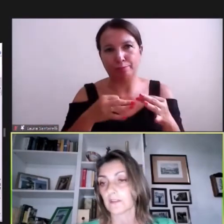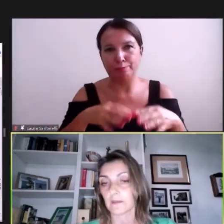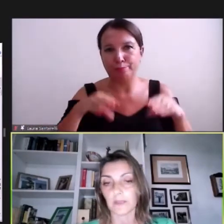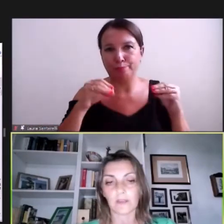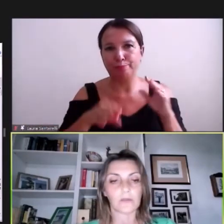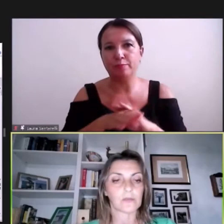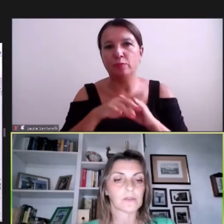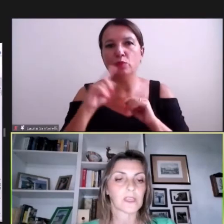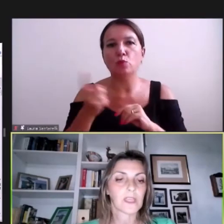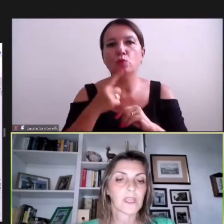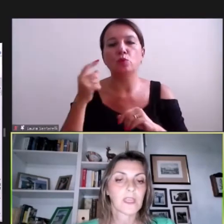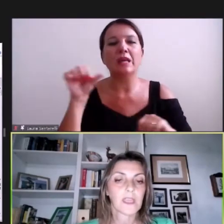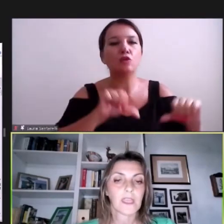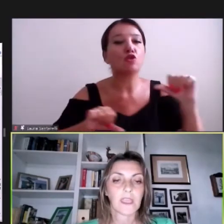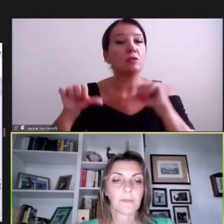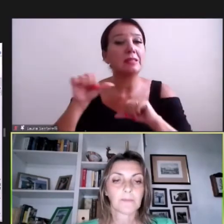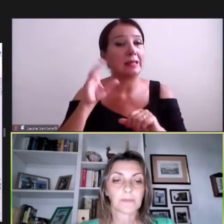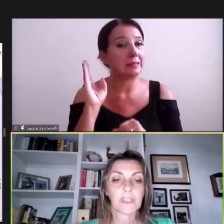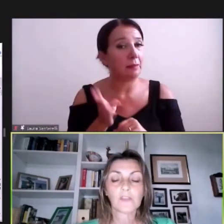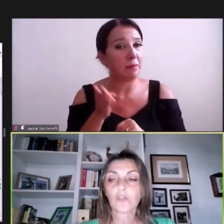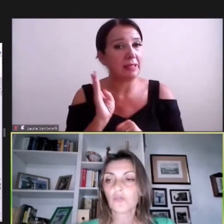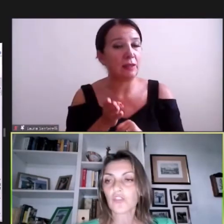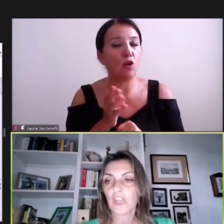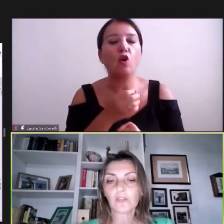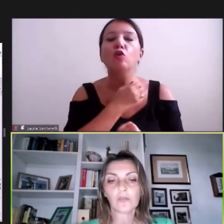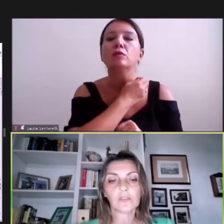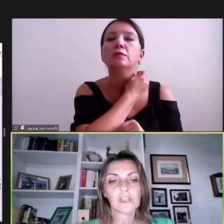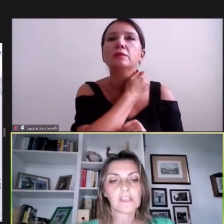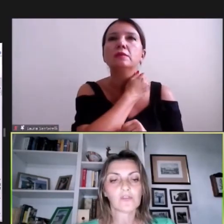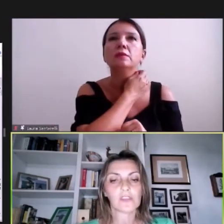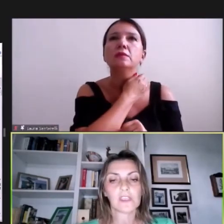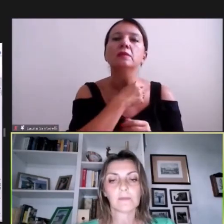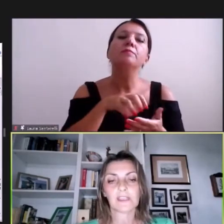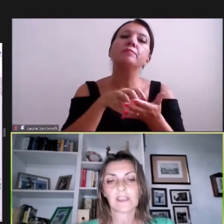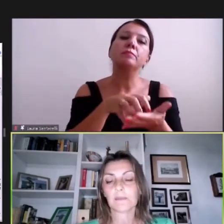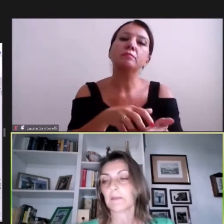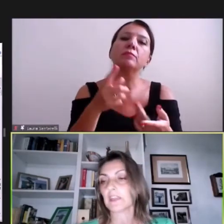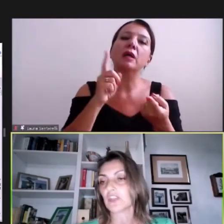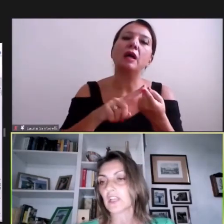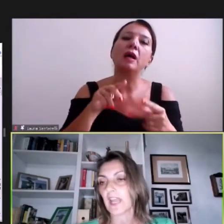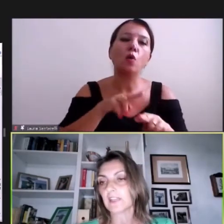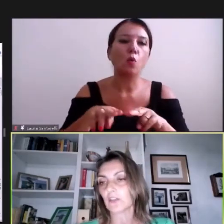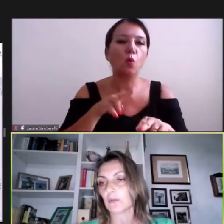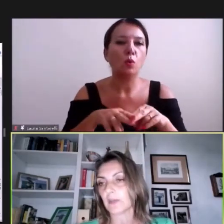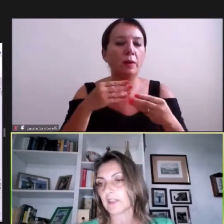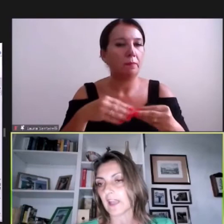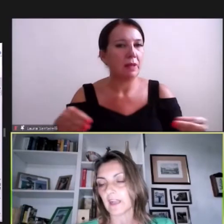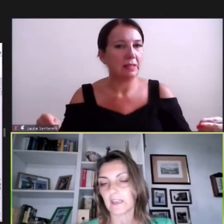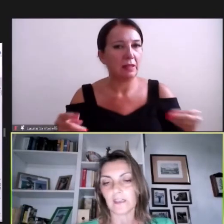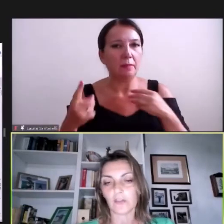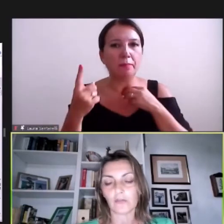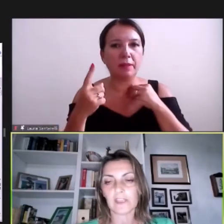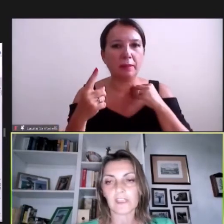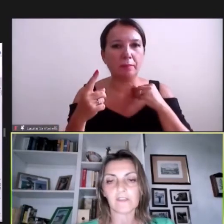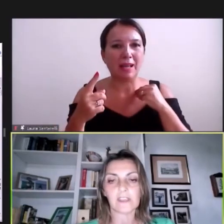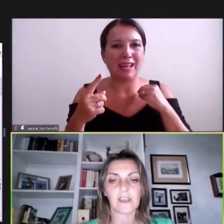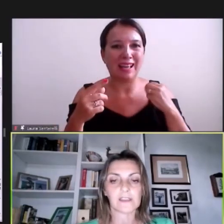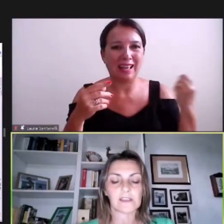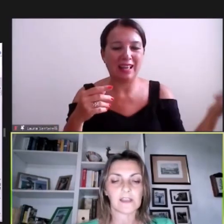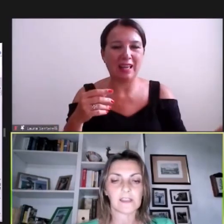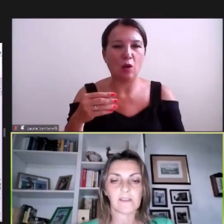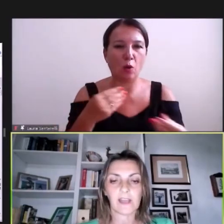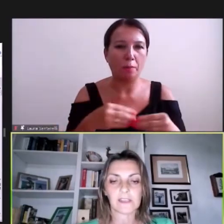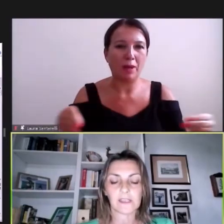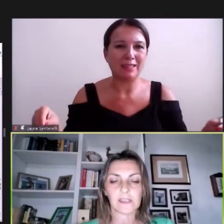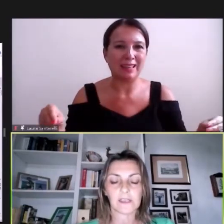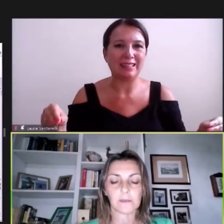le sostanze pericolose, e introducendo l'utilizzo di materie prime riciclate o materiali innovativi